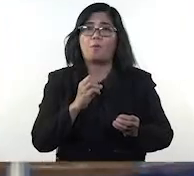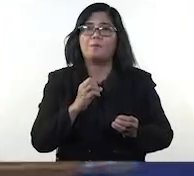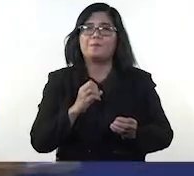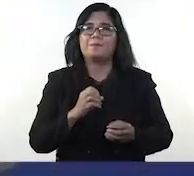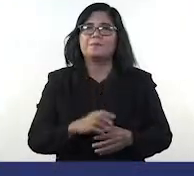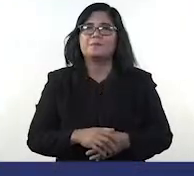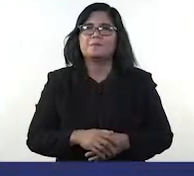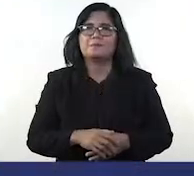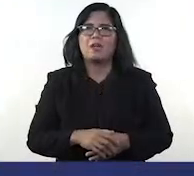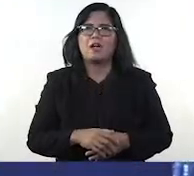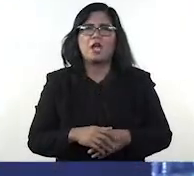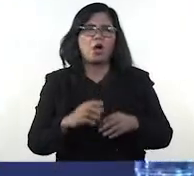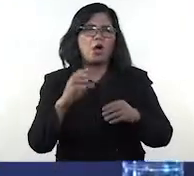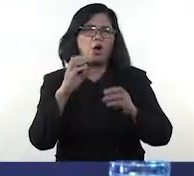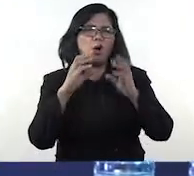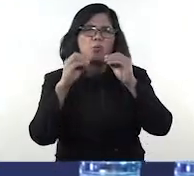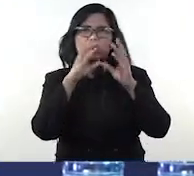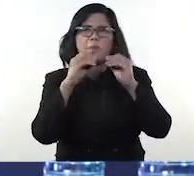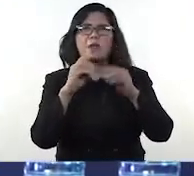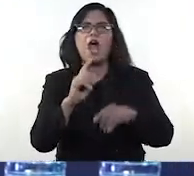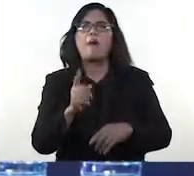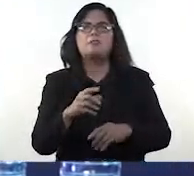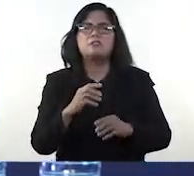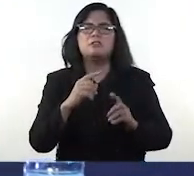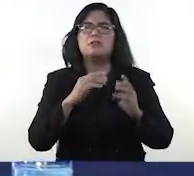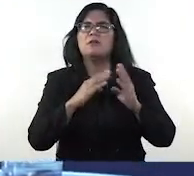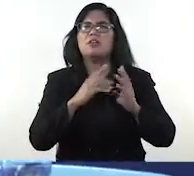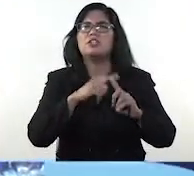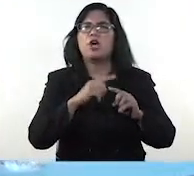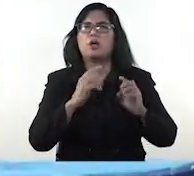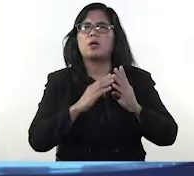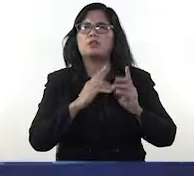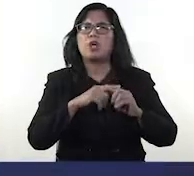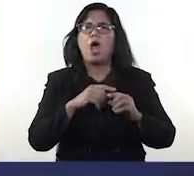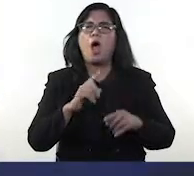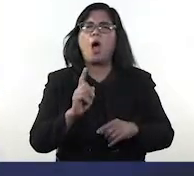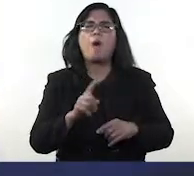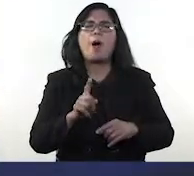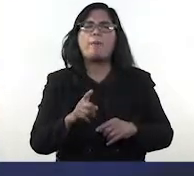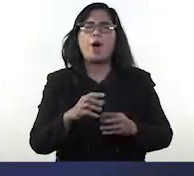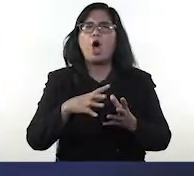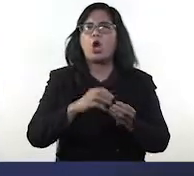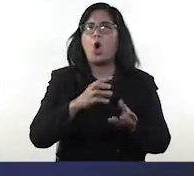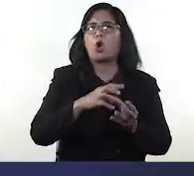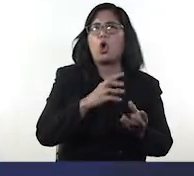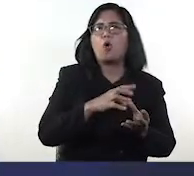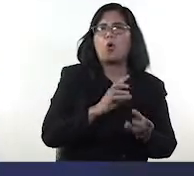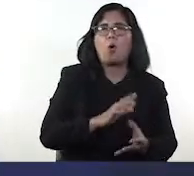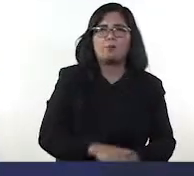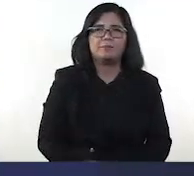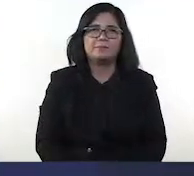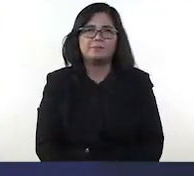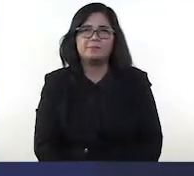Ada banyak orang yang suka komplen dan bila apa sih gereja-gereja sekarang ini Apa pengaruh apa pengaruh apa-apa ngerokok